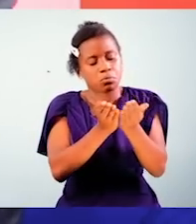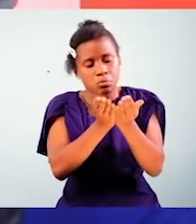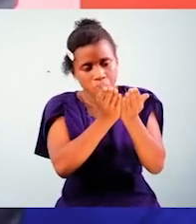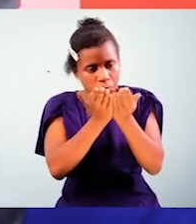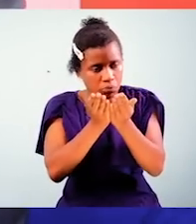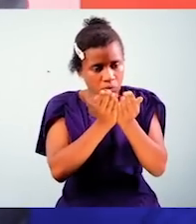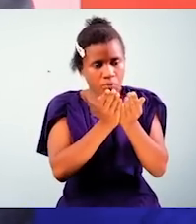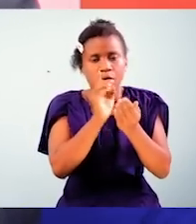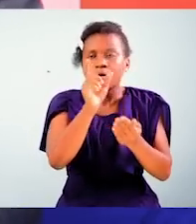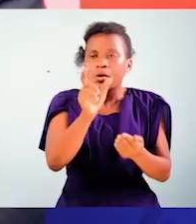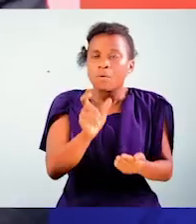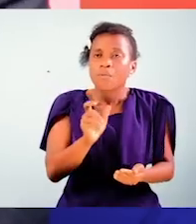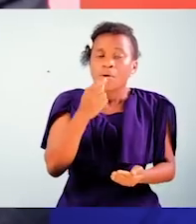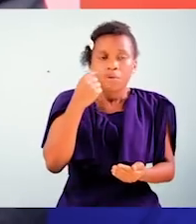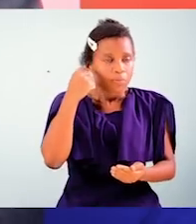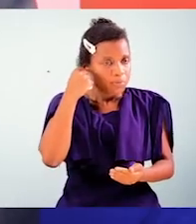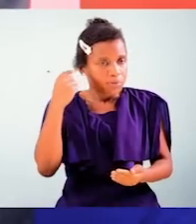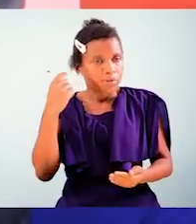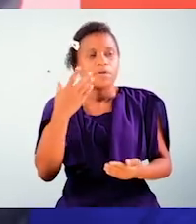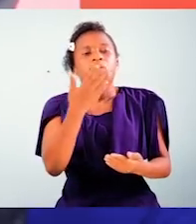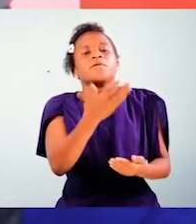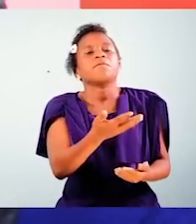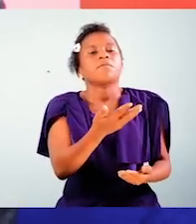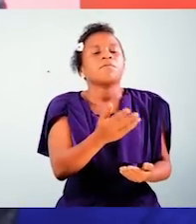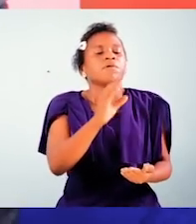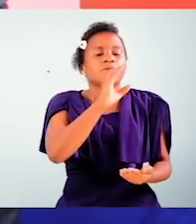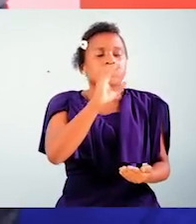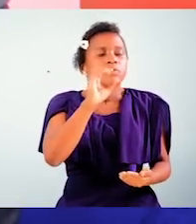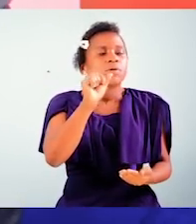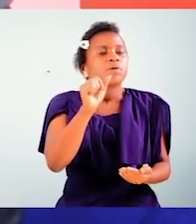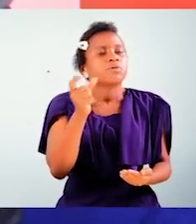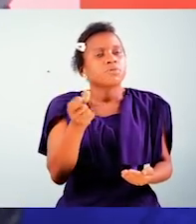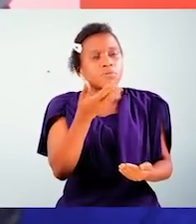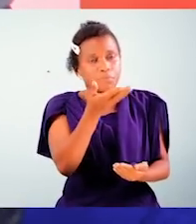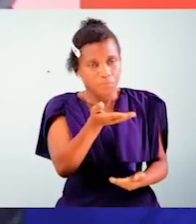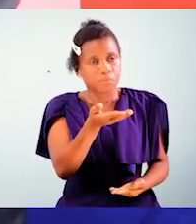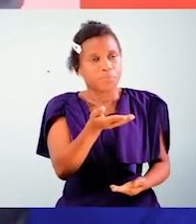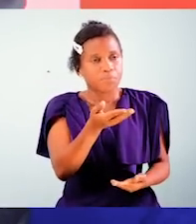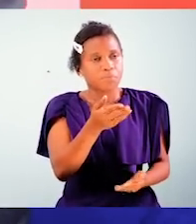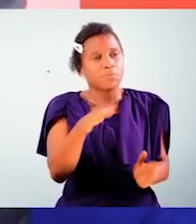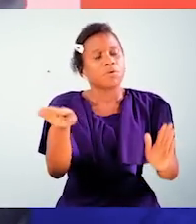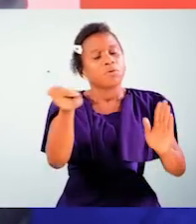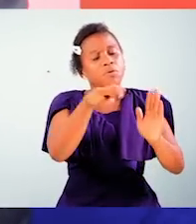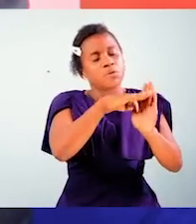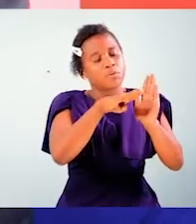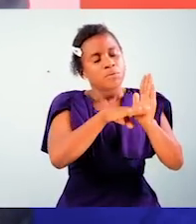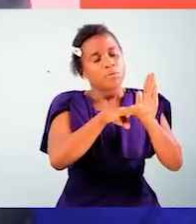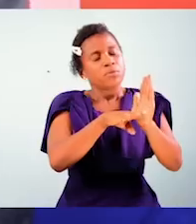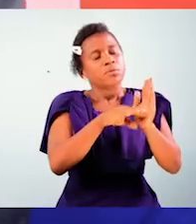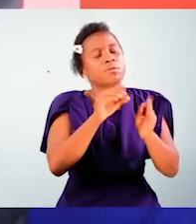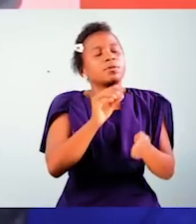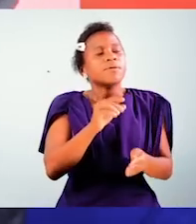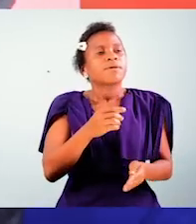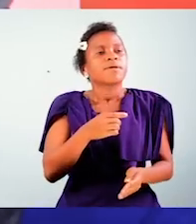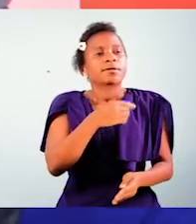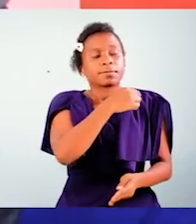wananchi kujionea ama kusikia anachokisema CAG. Akaichukua pia utaratibu akauchukua John Pombe Magufuli